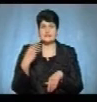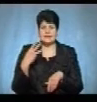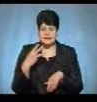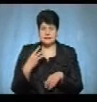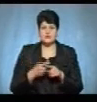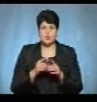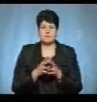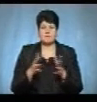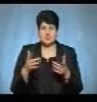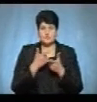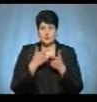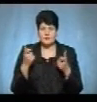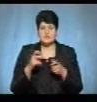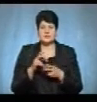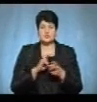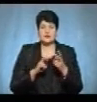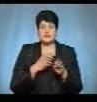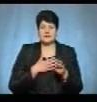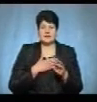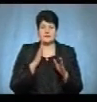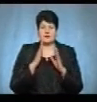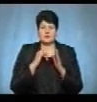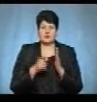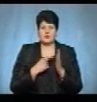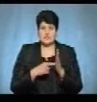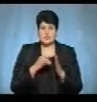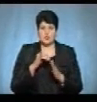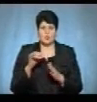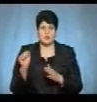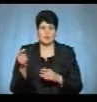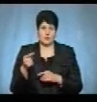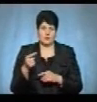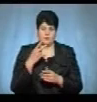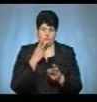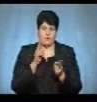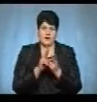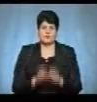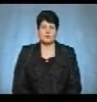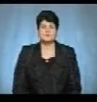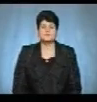більше інформації шукайте на нашій офіційній Facebook-сторінці UA Тернопіль. Побачимось!